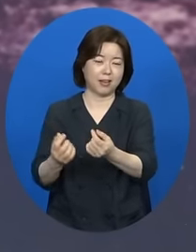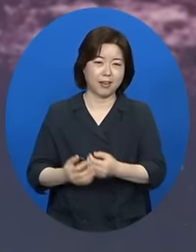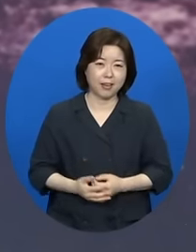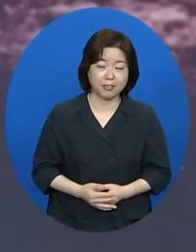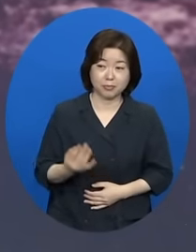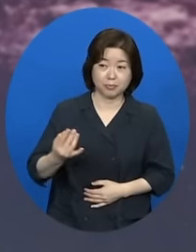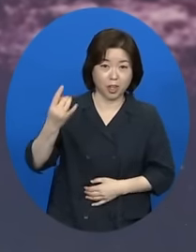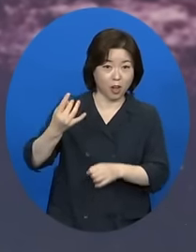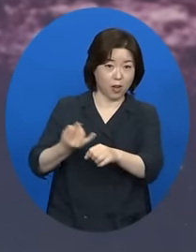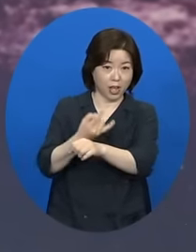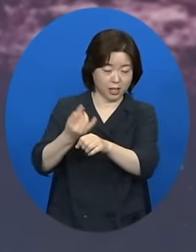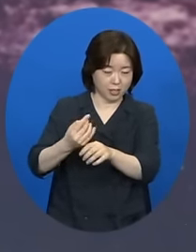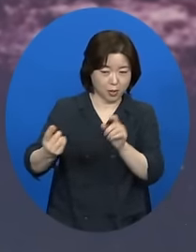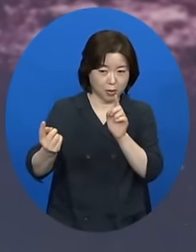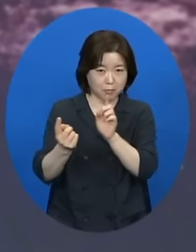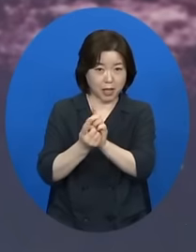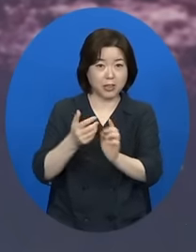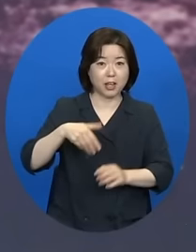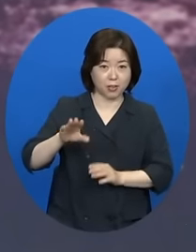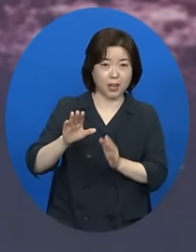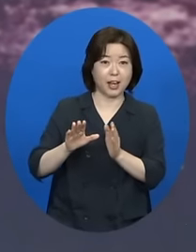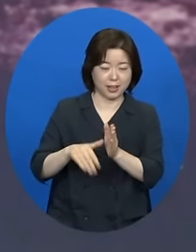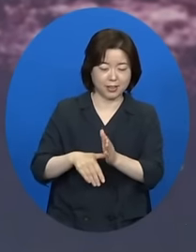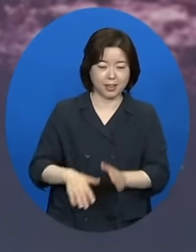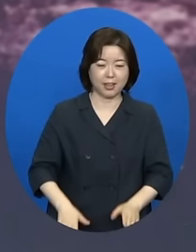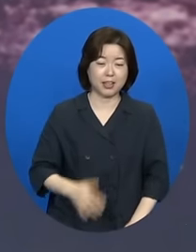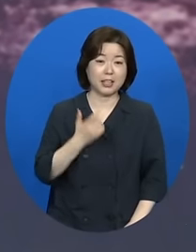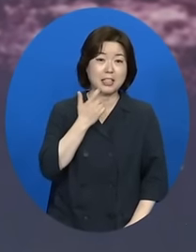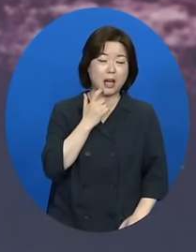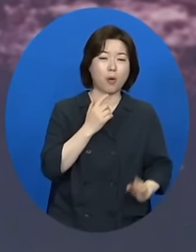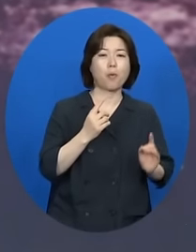가는데 이 야곱은 변화가